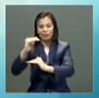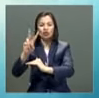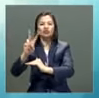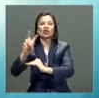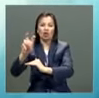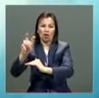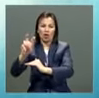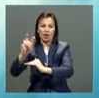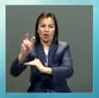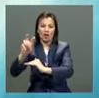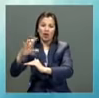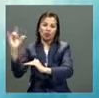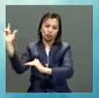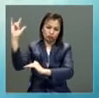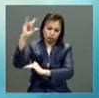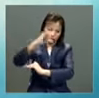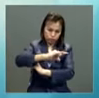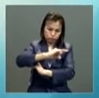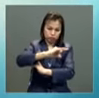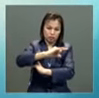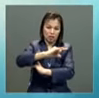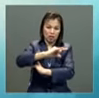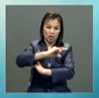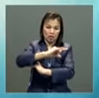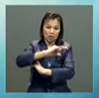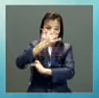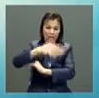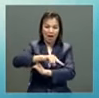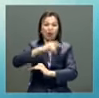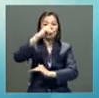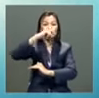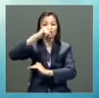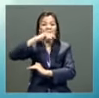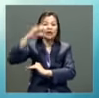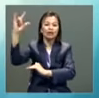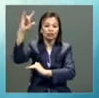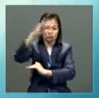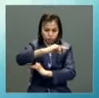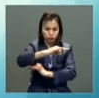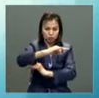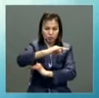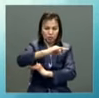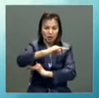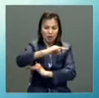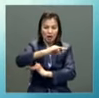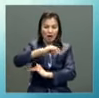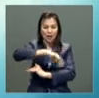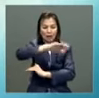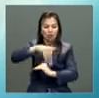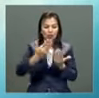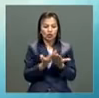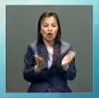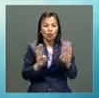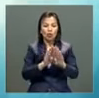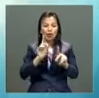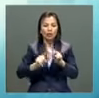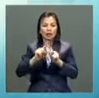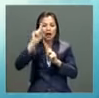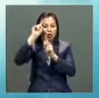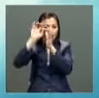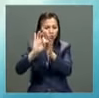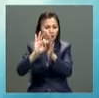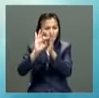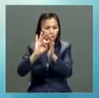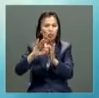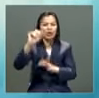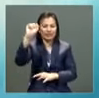งก็เป็นการเดินทางกลับมาอย่างเมืองไทยซึ่งเราพ่อแม่พี่น้องญาติทั้งหลายก็เป็นกังวลแล้วก็เป็น